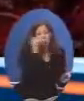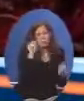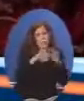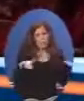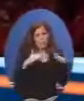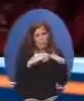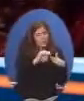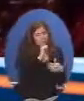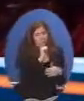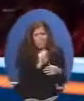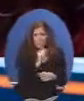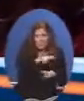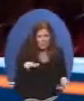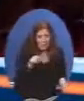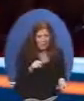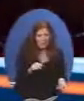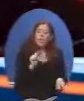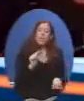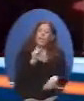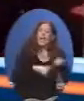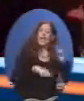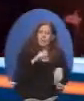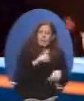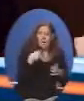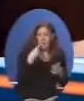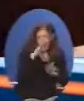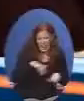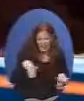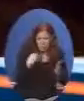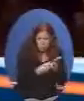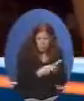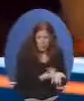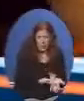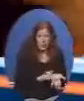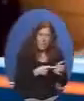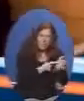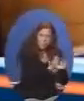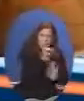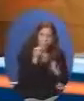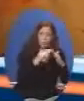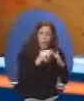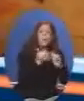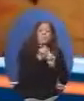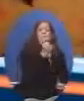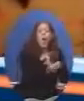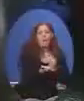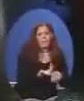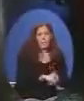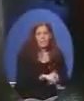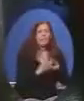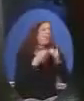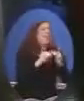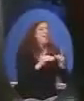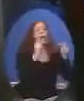ילדים מהבית, ועל כך לפעמים הם גם משלמים מחיר, הילדים, משום שמוציאים אותם מהבית מאוחר מדי. אין